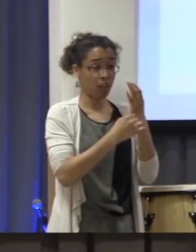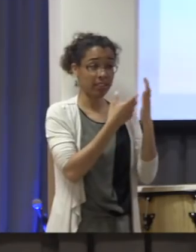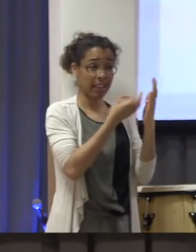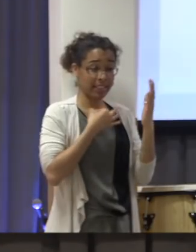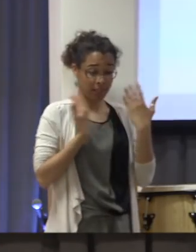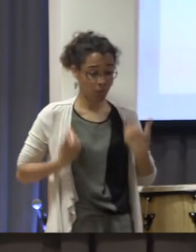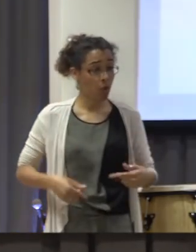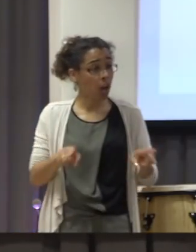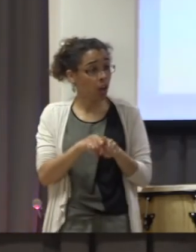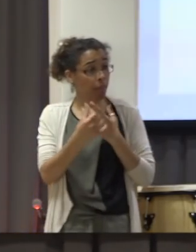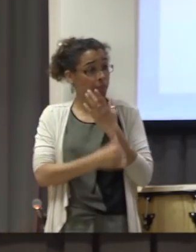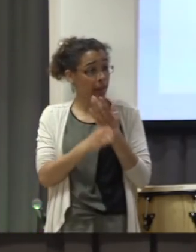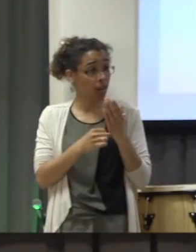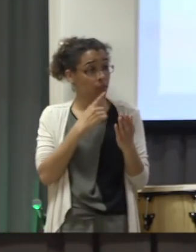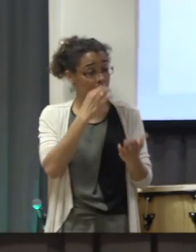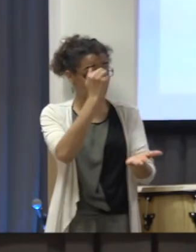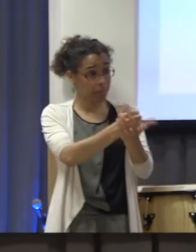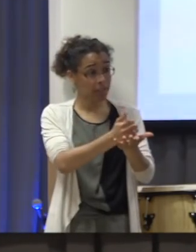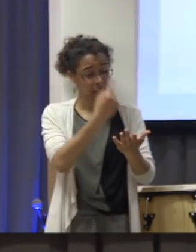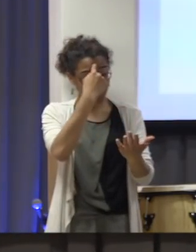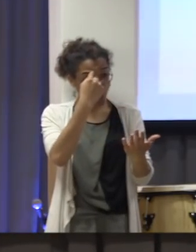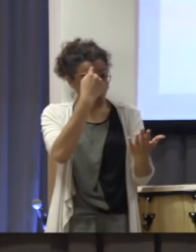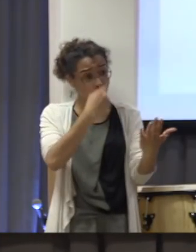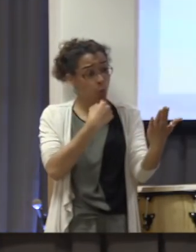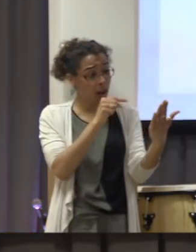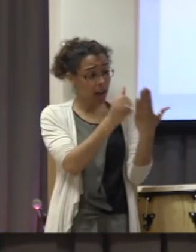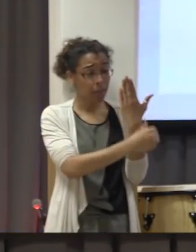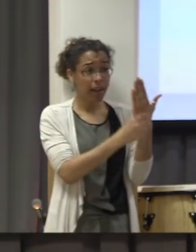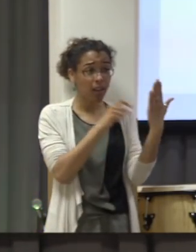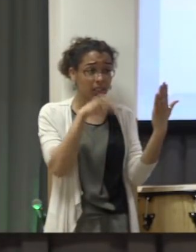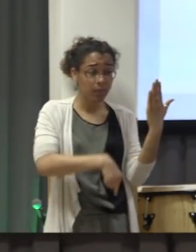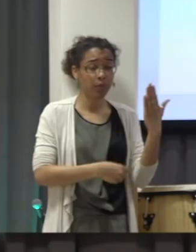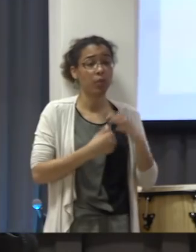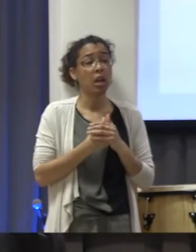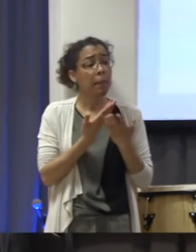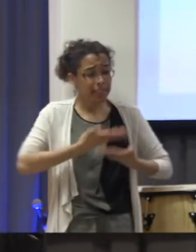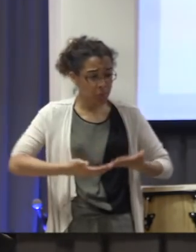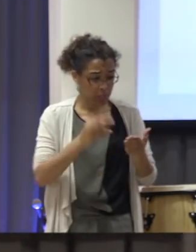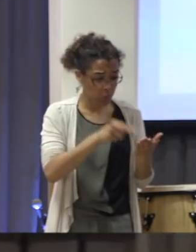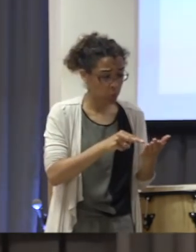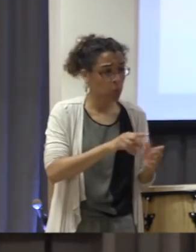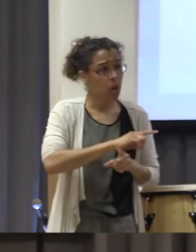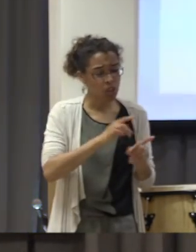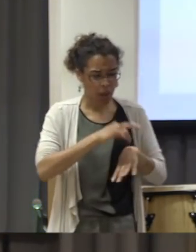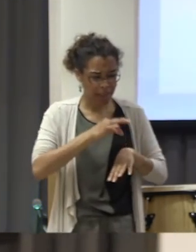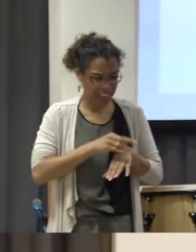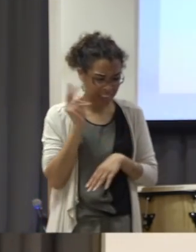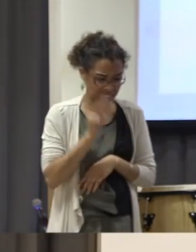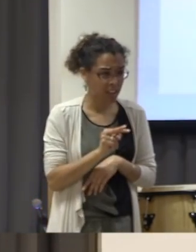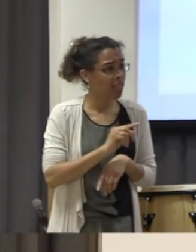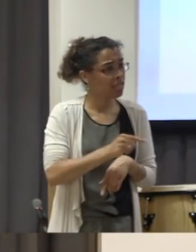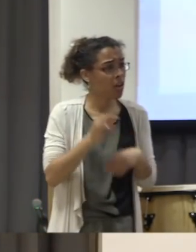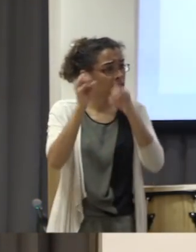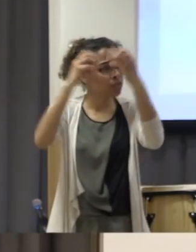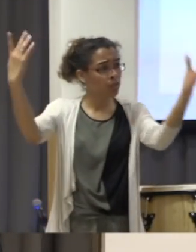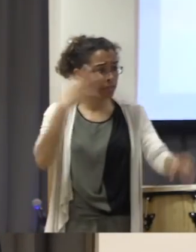Amen. Il faut croire à la parole. Ne doute pas, ne regarde pas aux circonstances, ni à l'étendue de la maladie, mais regarde la grandeur de